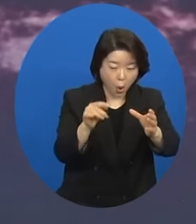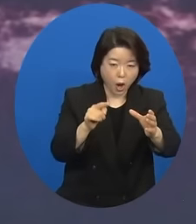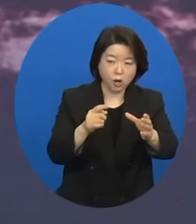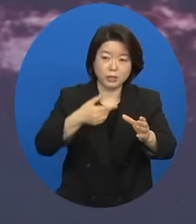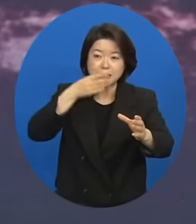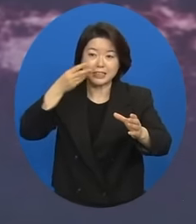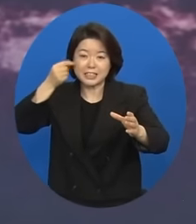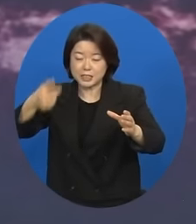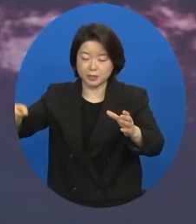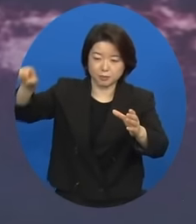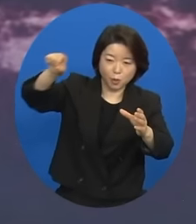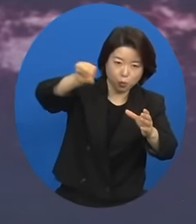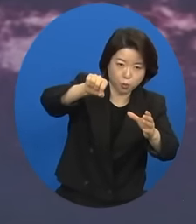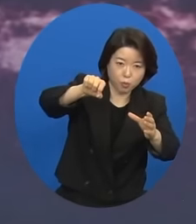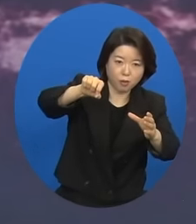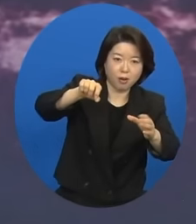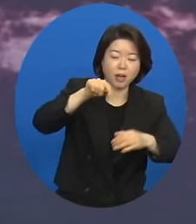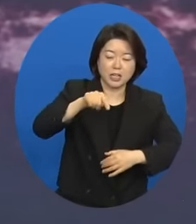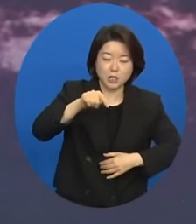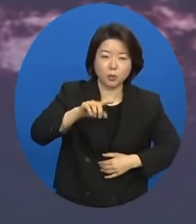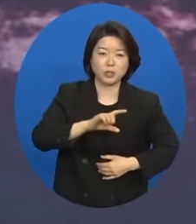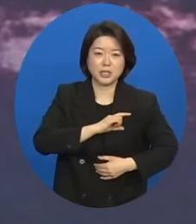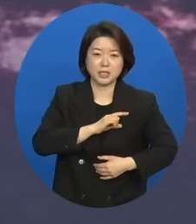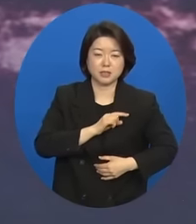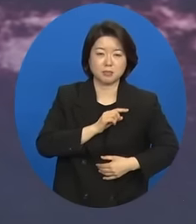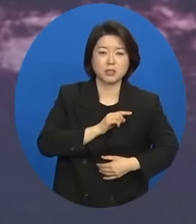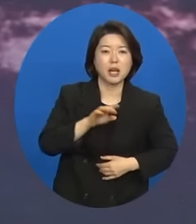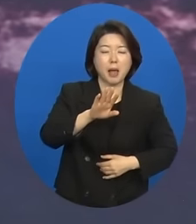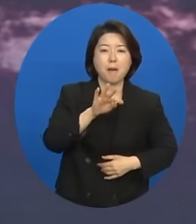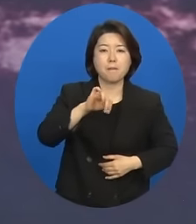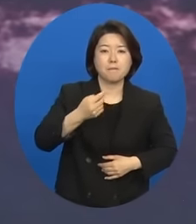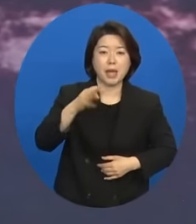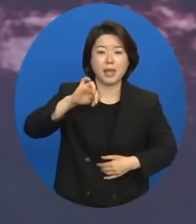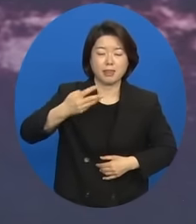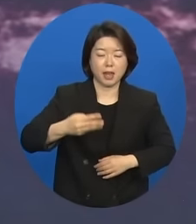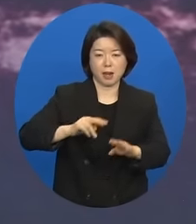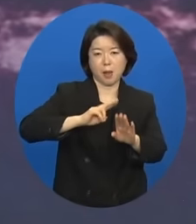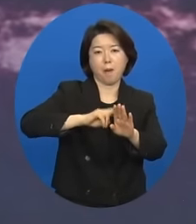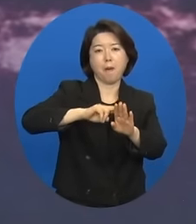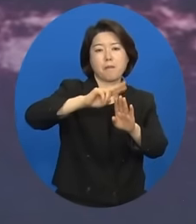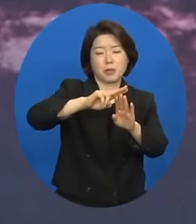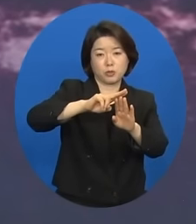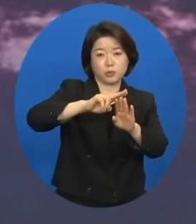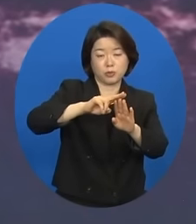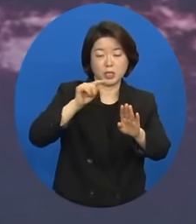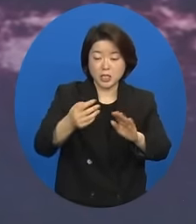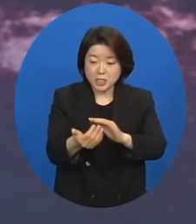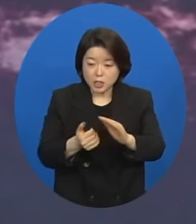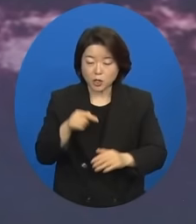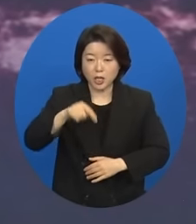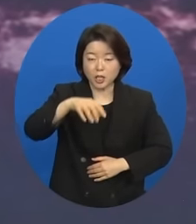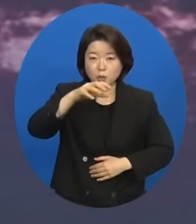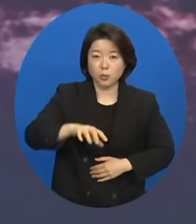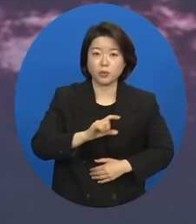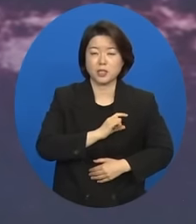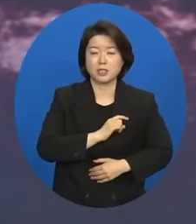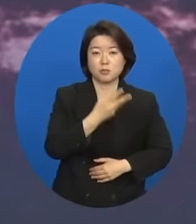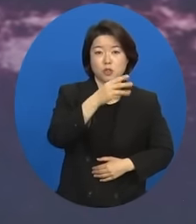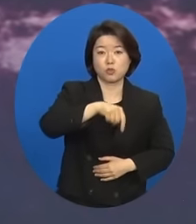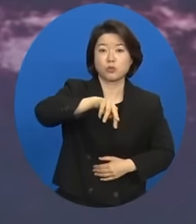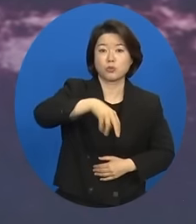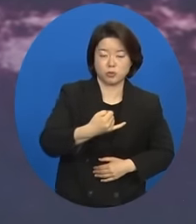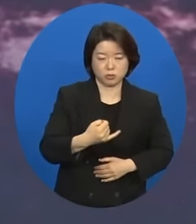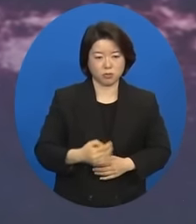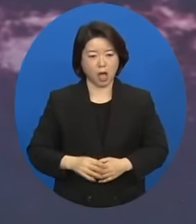그곳 이름을 베이라 하였더라 그 성의 옛 이름은 루스라 자이 이름이 이제 밝혀졌어요 지명이 없는